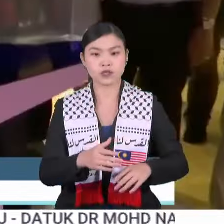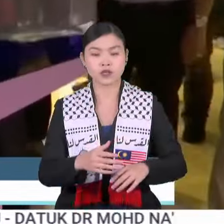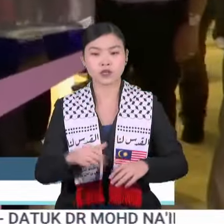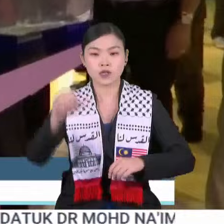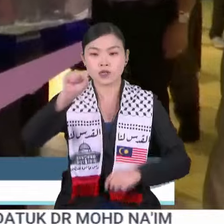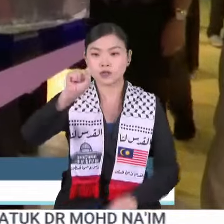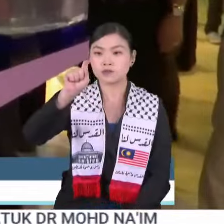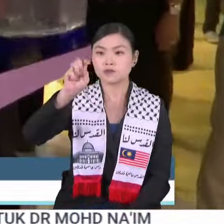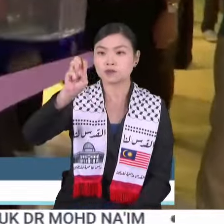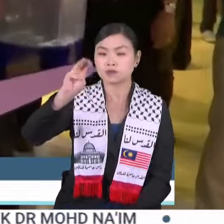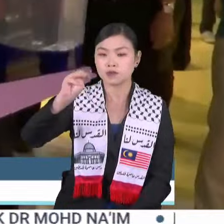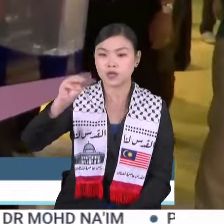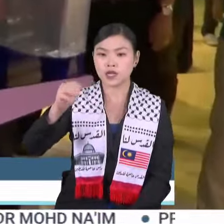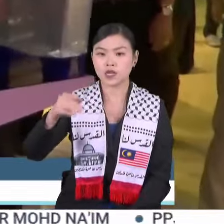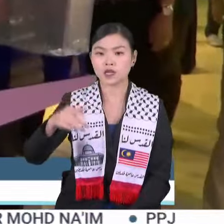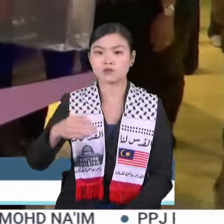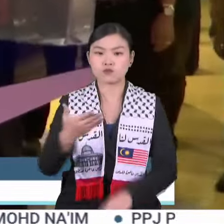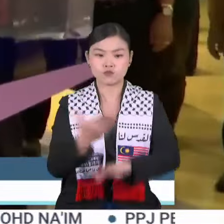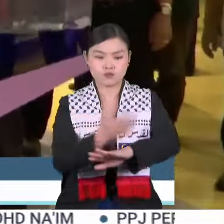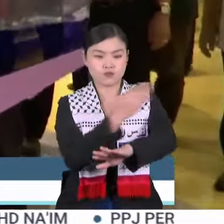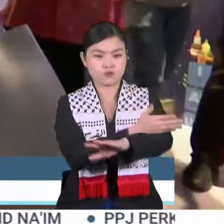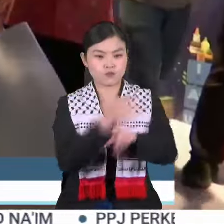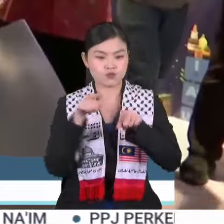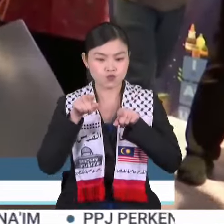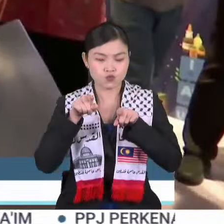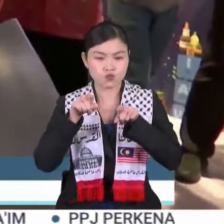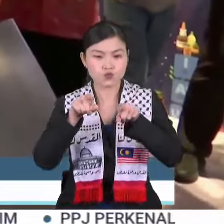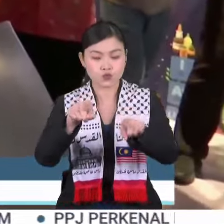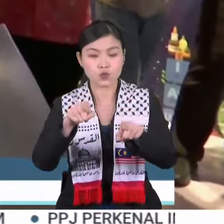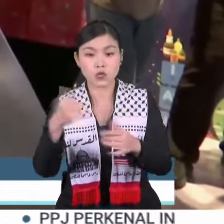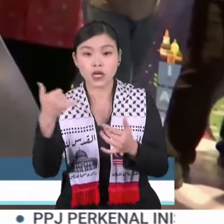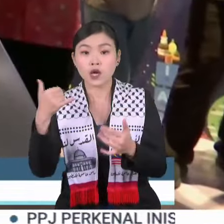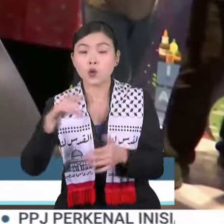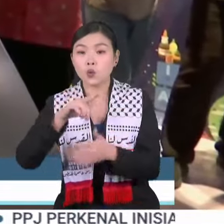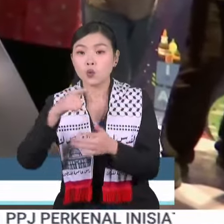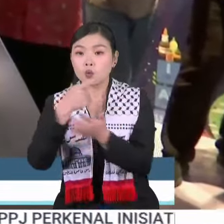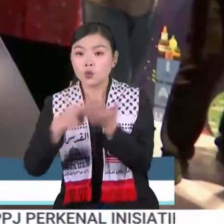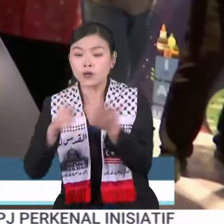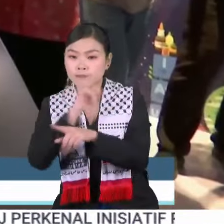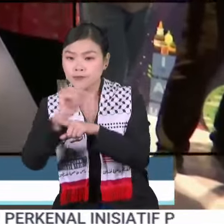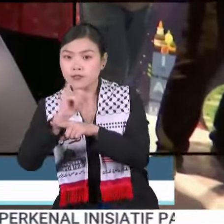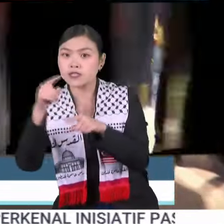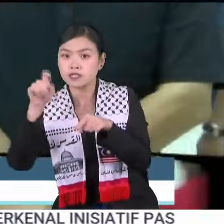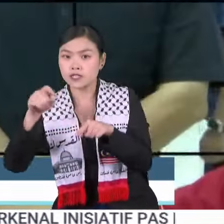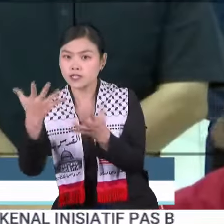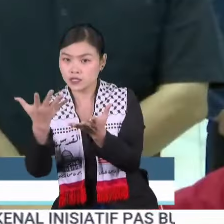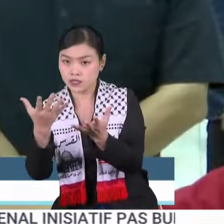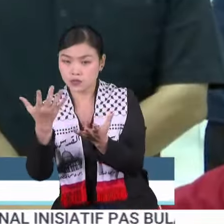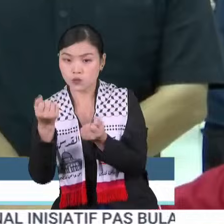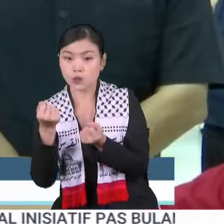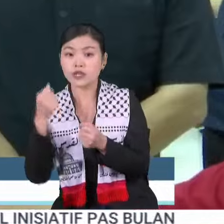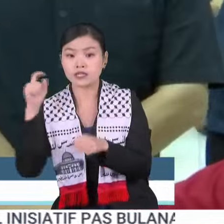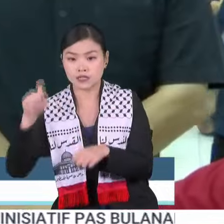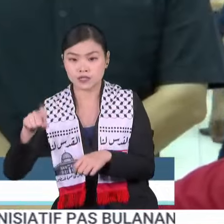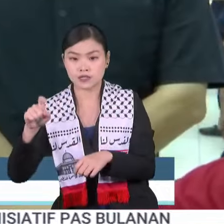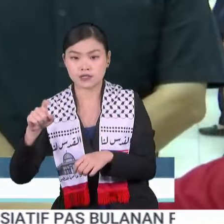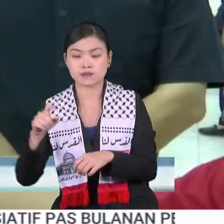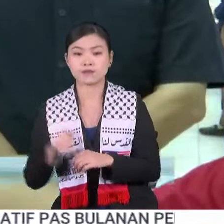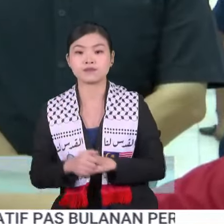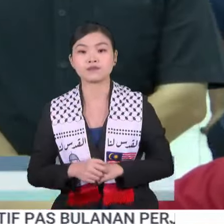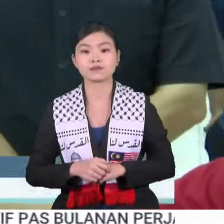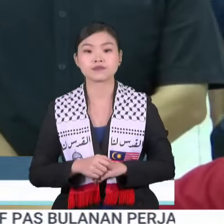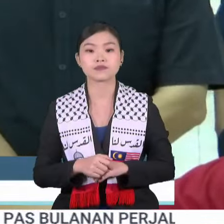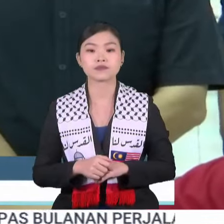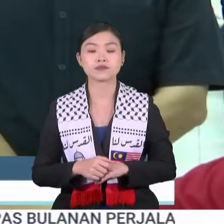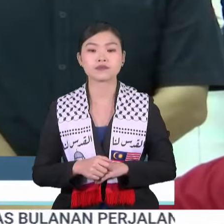berikutan keperluan semasa berkaitan kebolehpasaran kerjaya dalam meningkatkan sosioekonomi negeri ini. Sudah lama kita